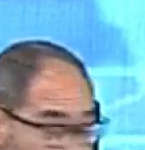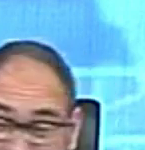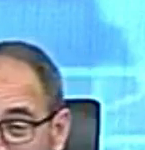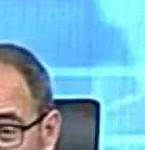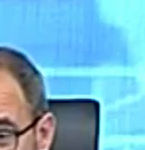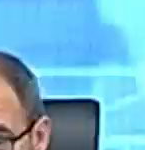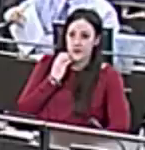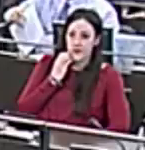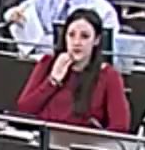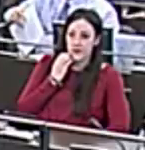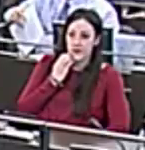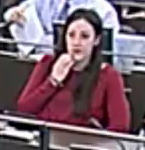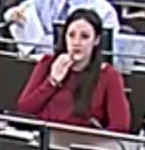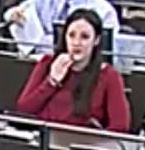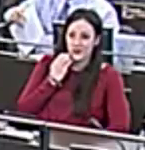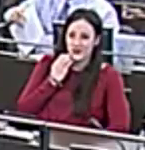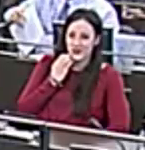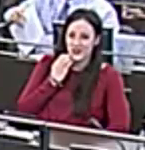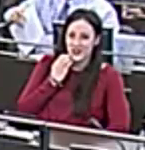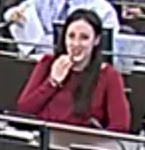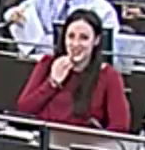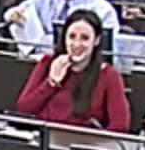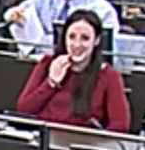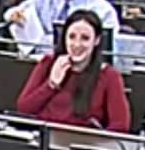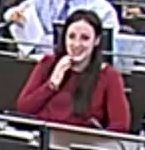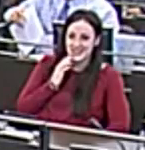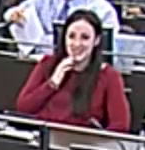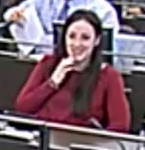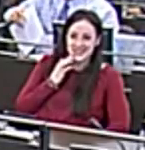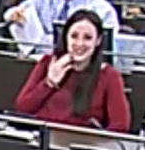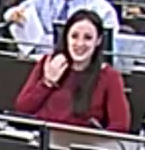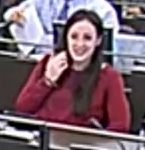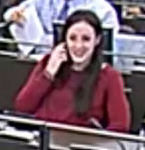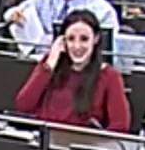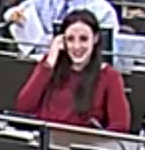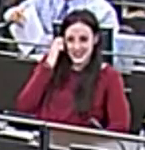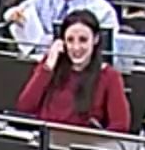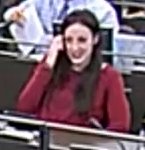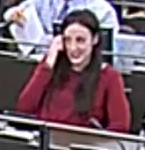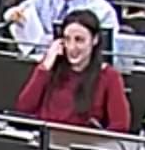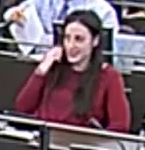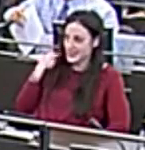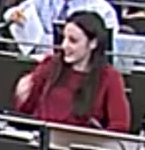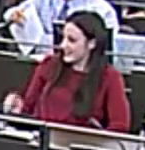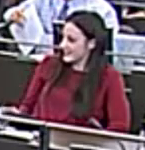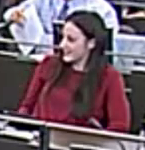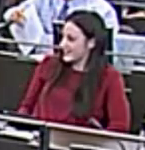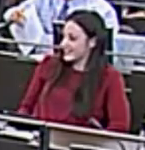думаете, какие и по каким причинам? Напишите об этом в комментариях.